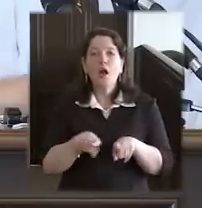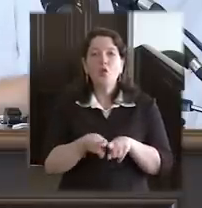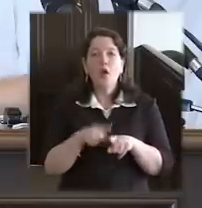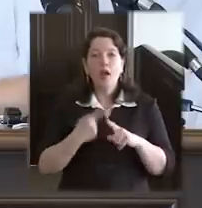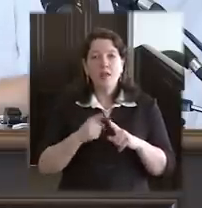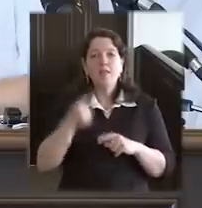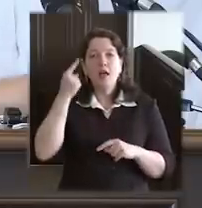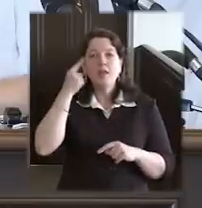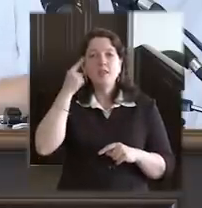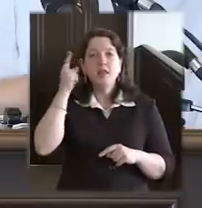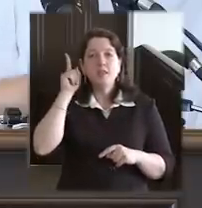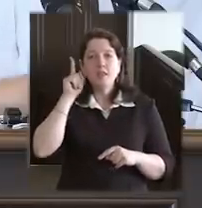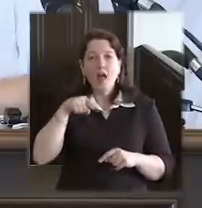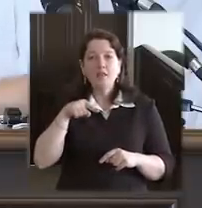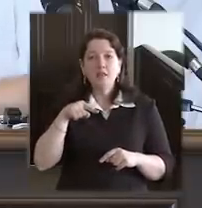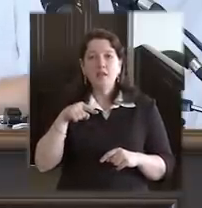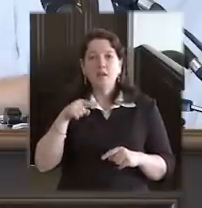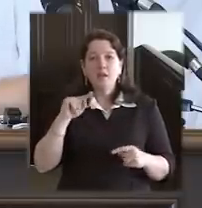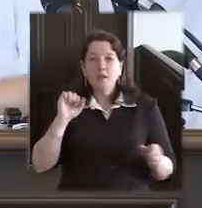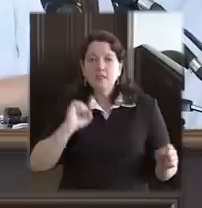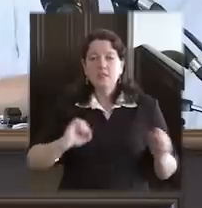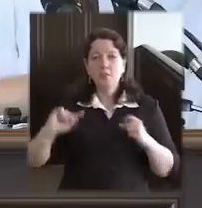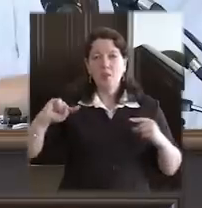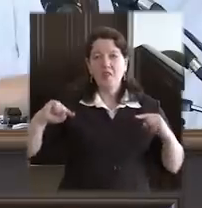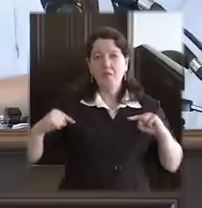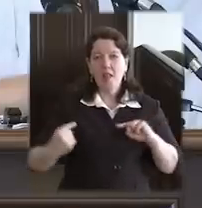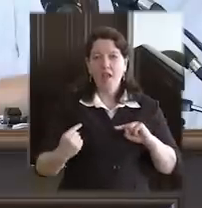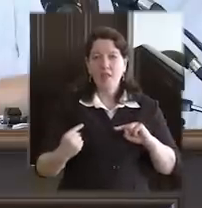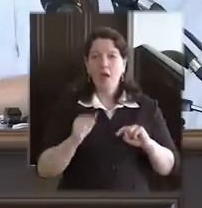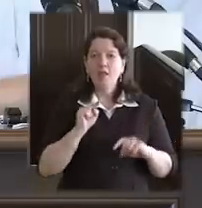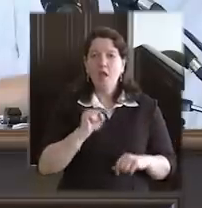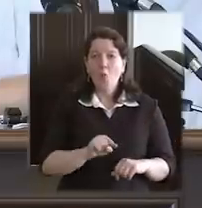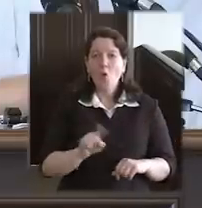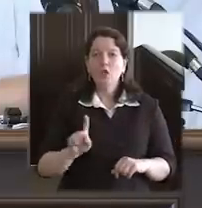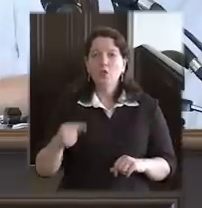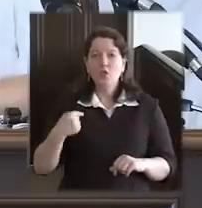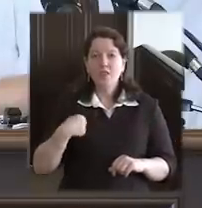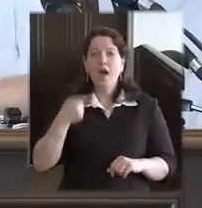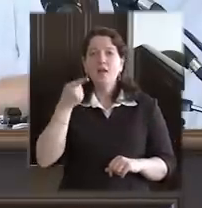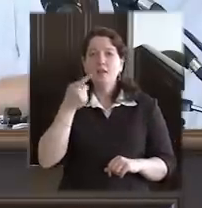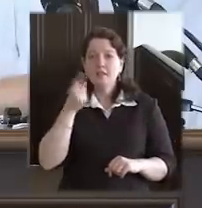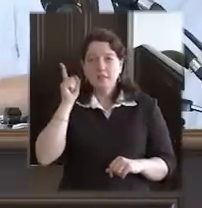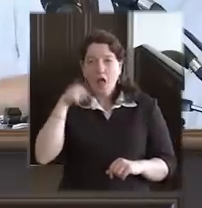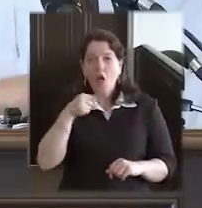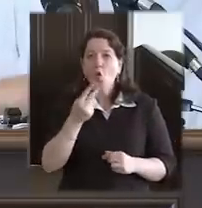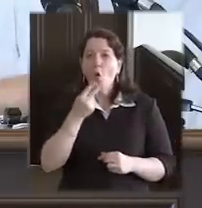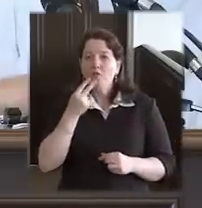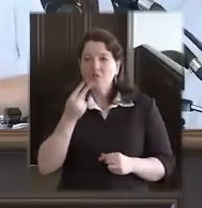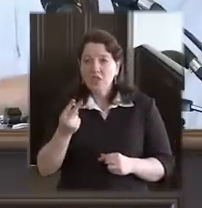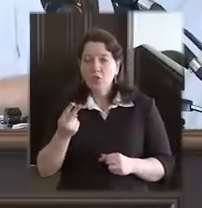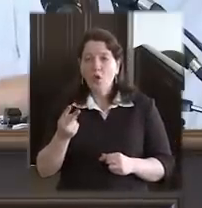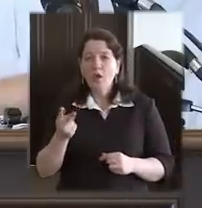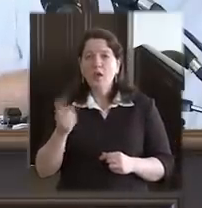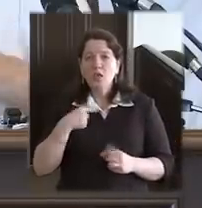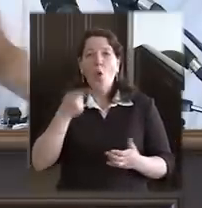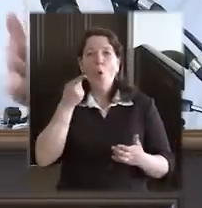как сознательное противление тому, что я знаю, вижу